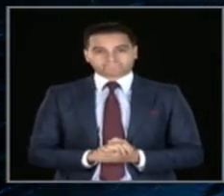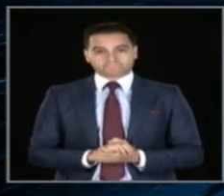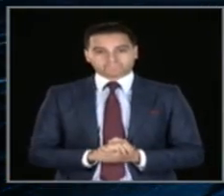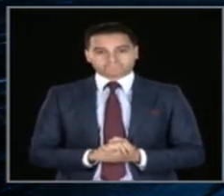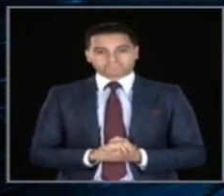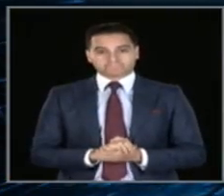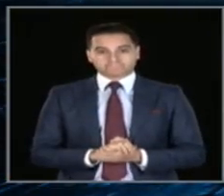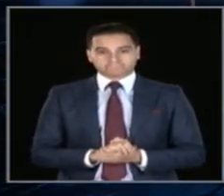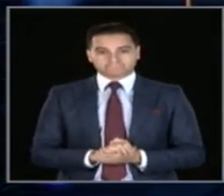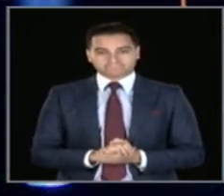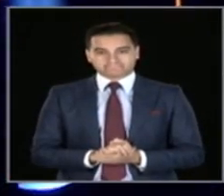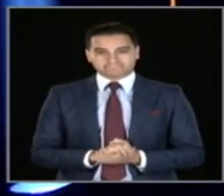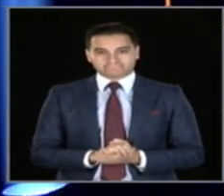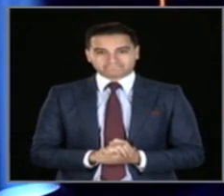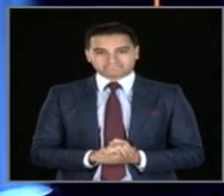ضربات جزاء.